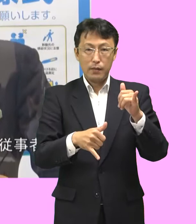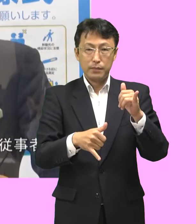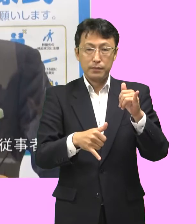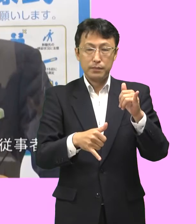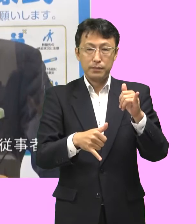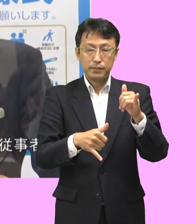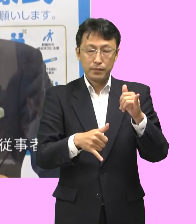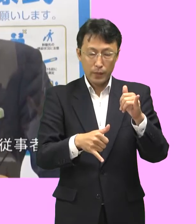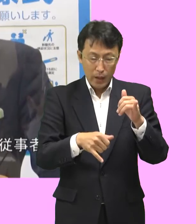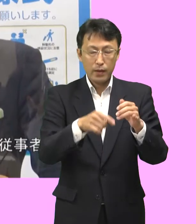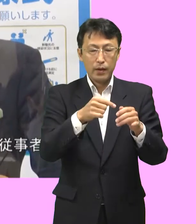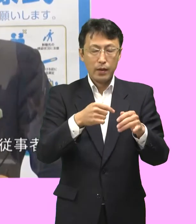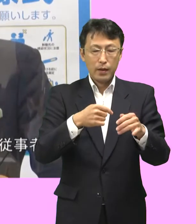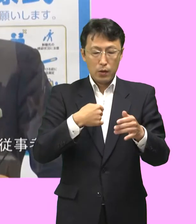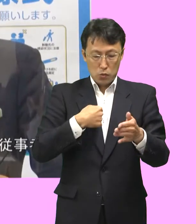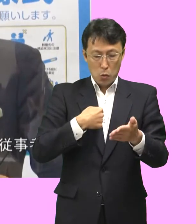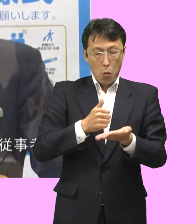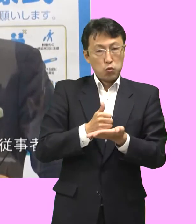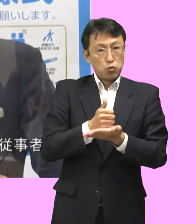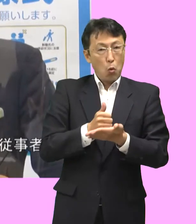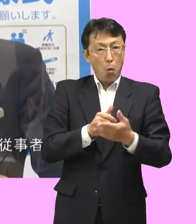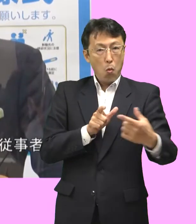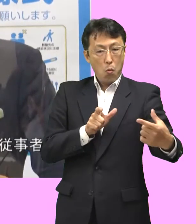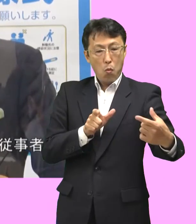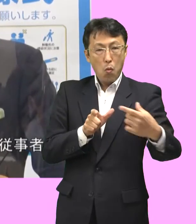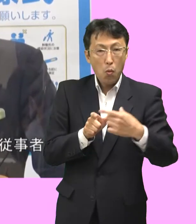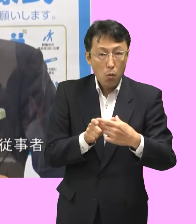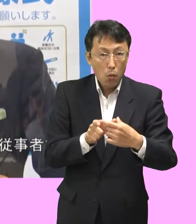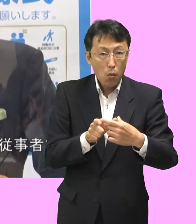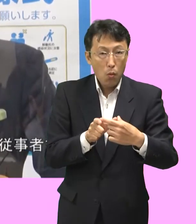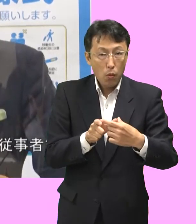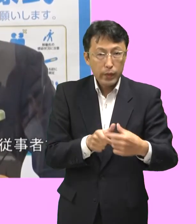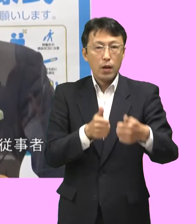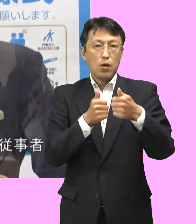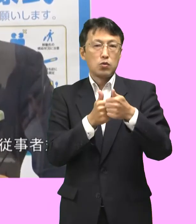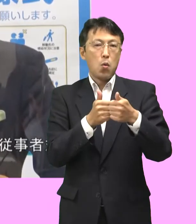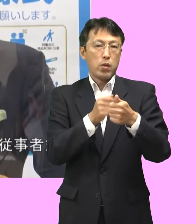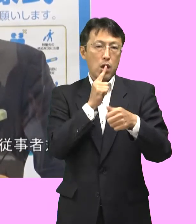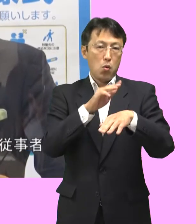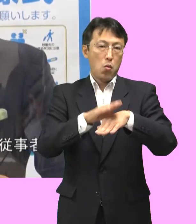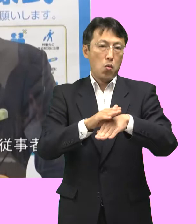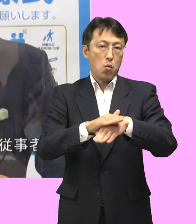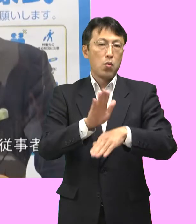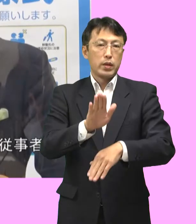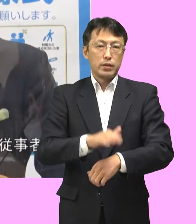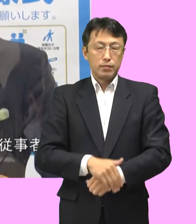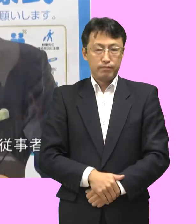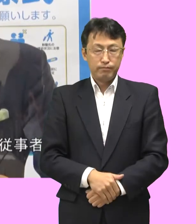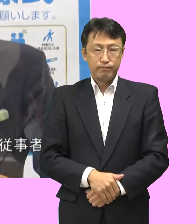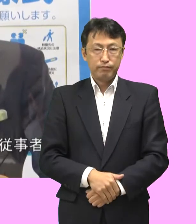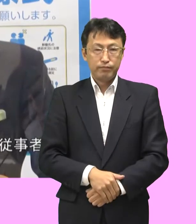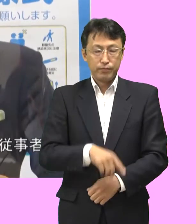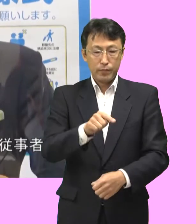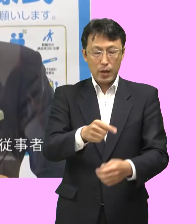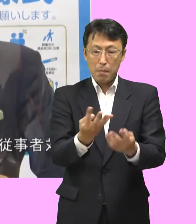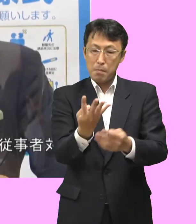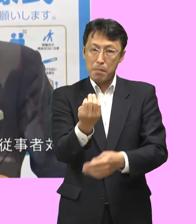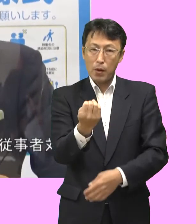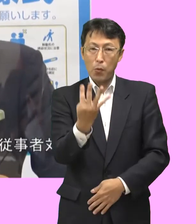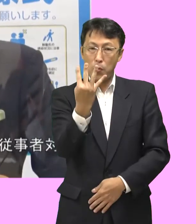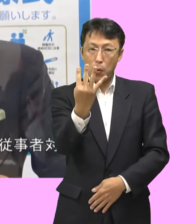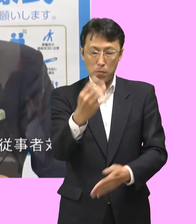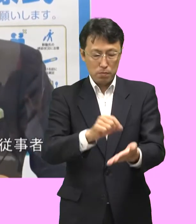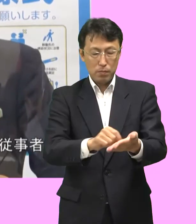相手の都合のいい時にまたご相談をさせていただくということであります。で、なおですね、4番にあるように発熱